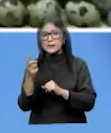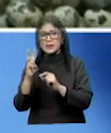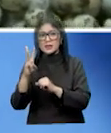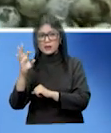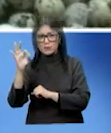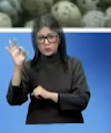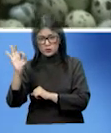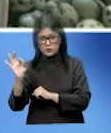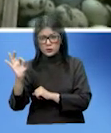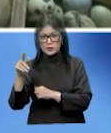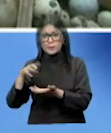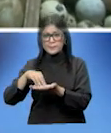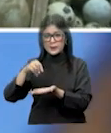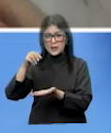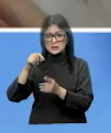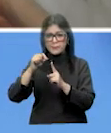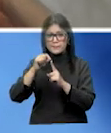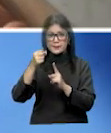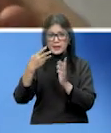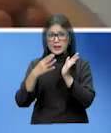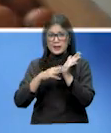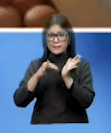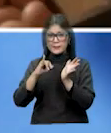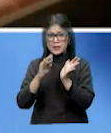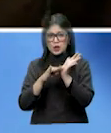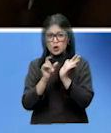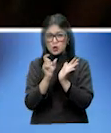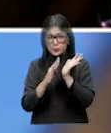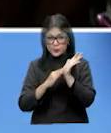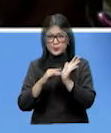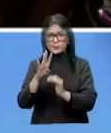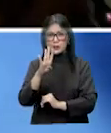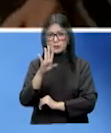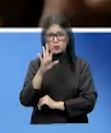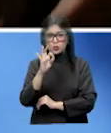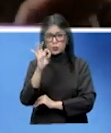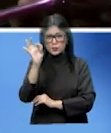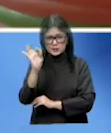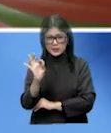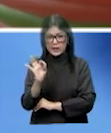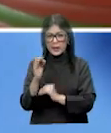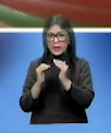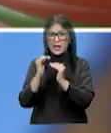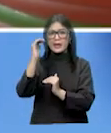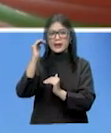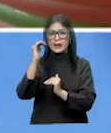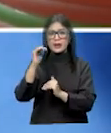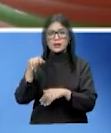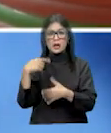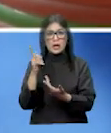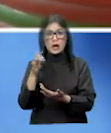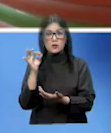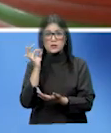sebesar 40%. apabila dilihat dari komoditas lainnya seperti cabai rawit